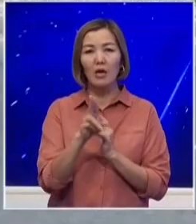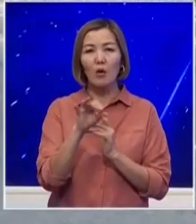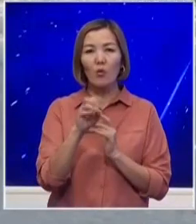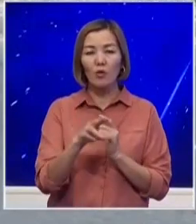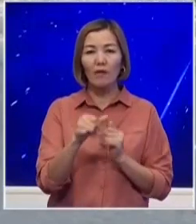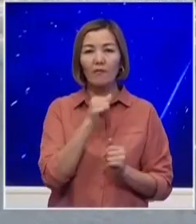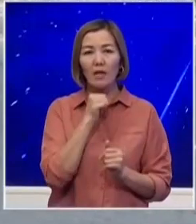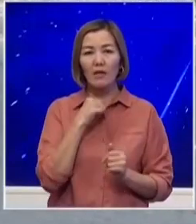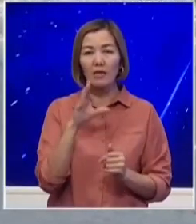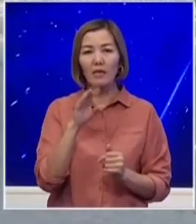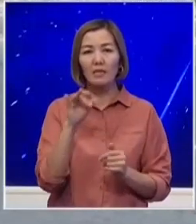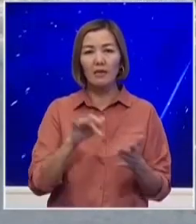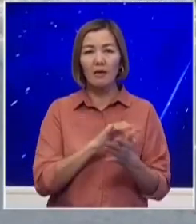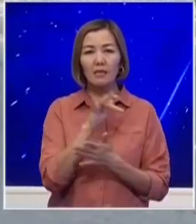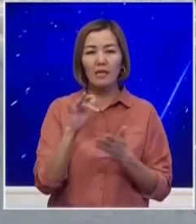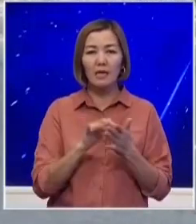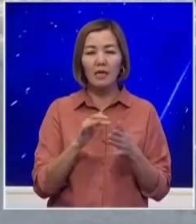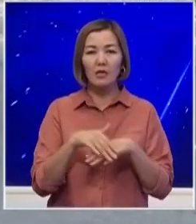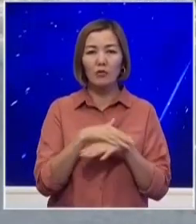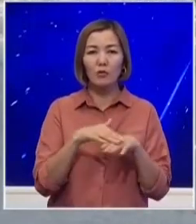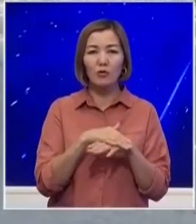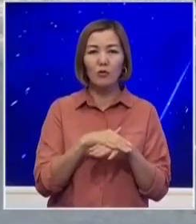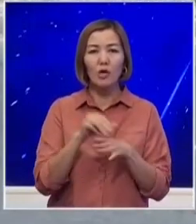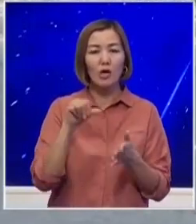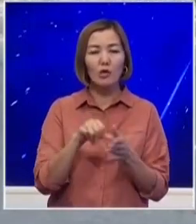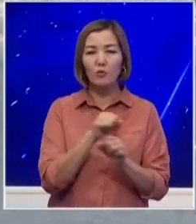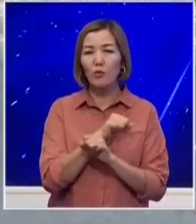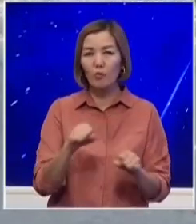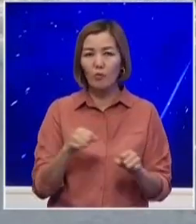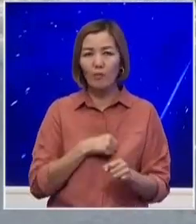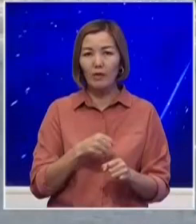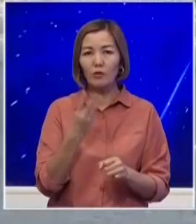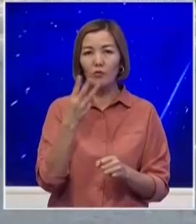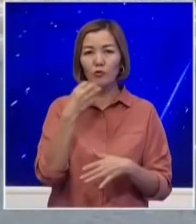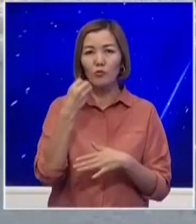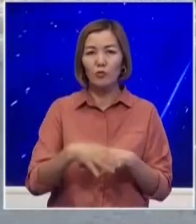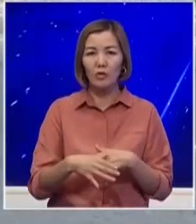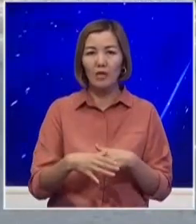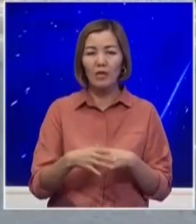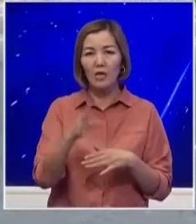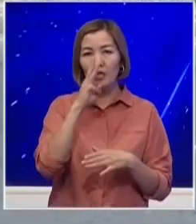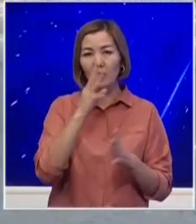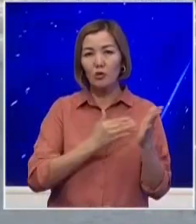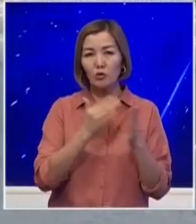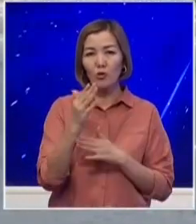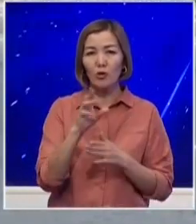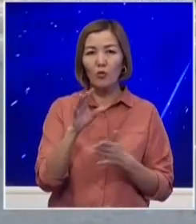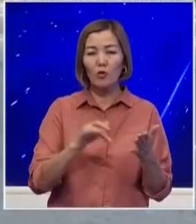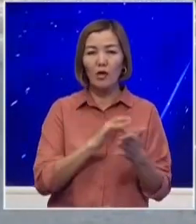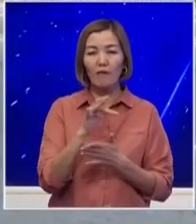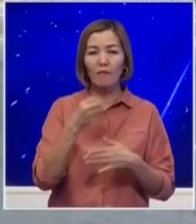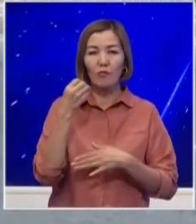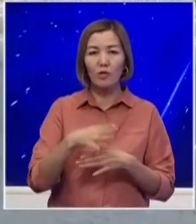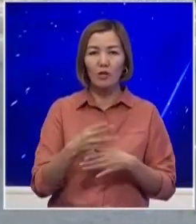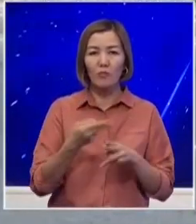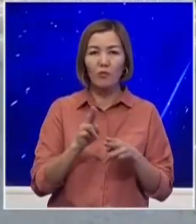Қаскелең қалаларының тұрғындары жобаға қатысуға құқылы емес. Себебі, 3 аудан орталығында табыс деңгейі жоғары. Ал Қонаев облыс орталығы